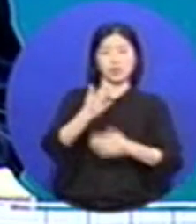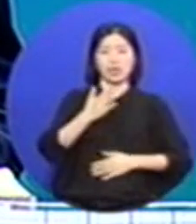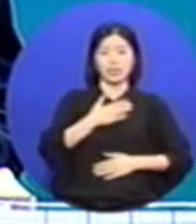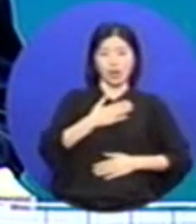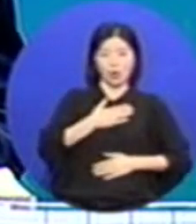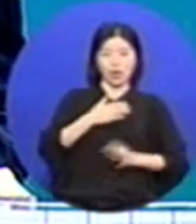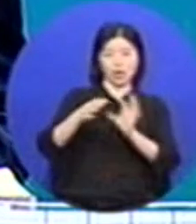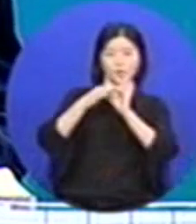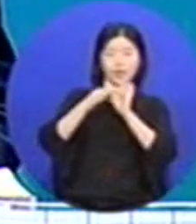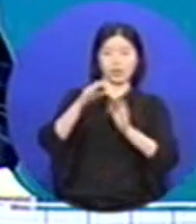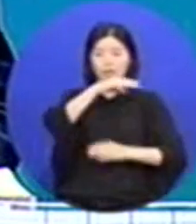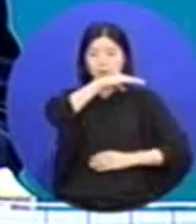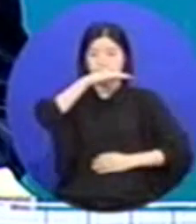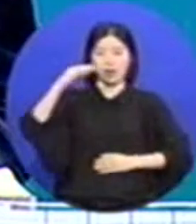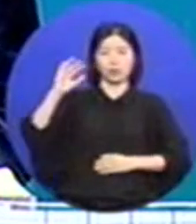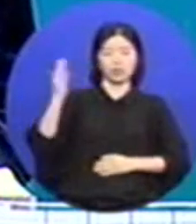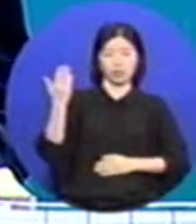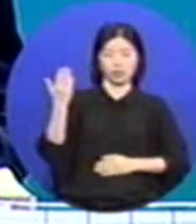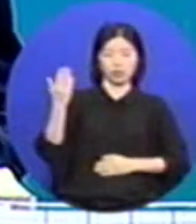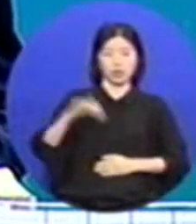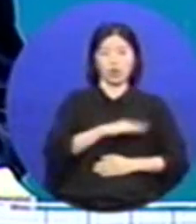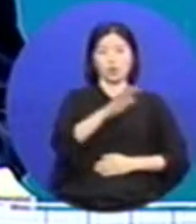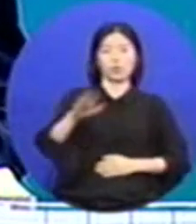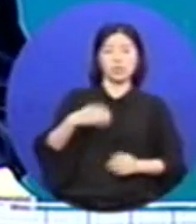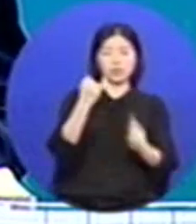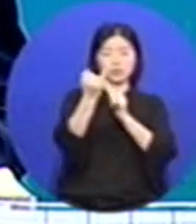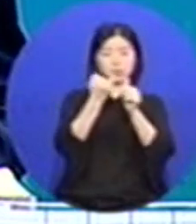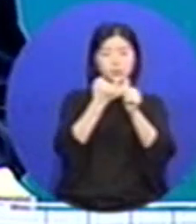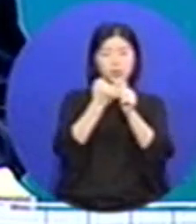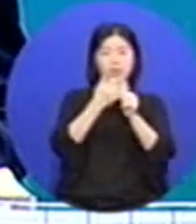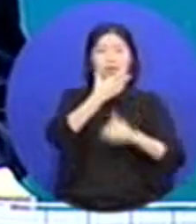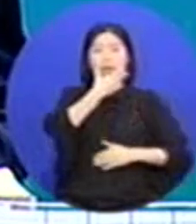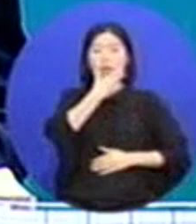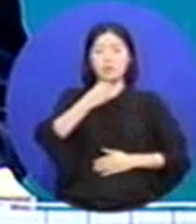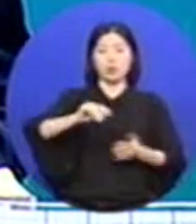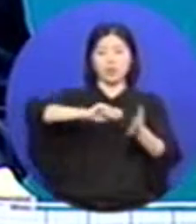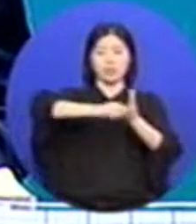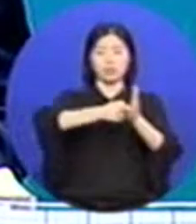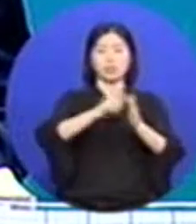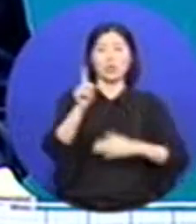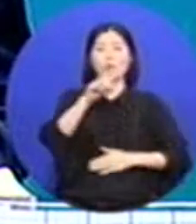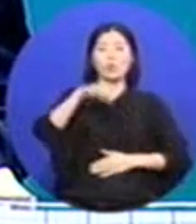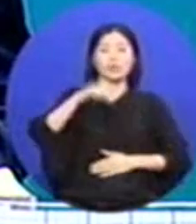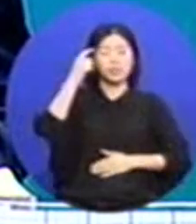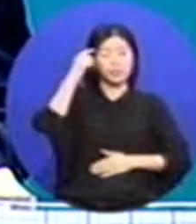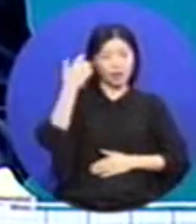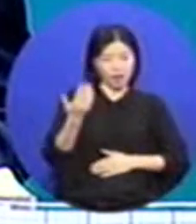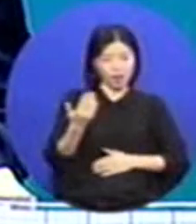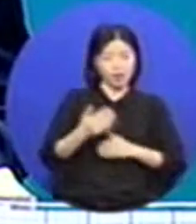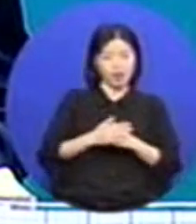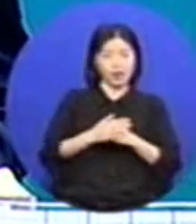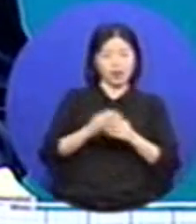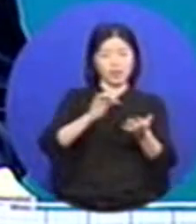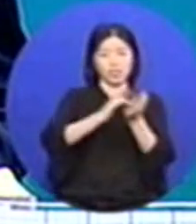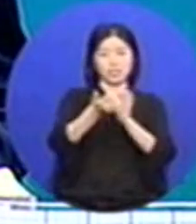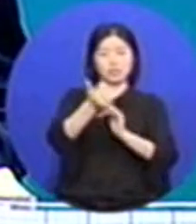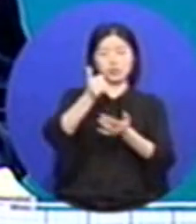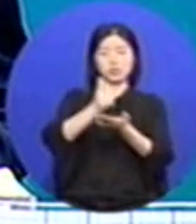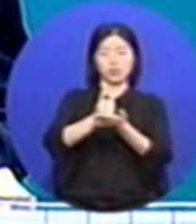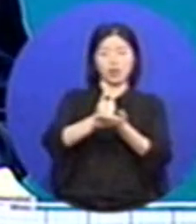거예요 우리 부부가 행복한 열쇠가 어딨냐 예수님과 내가 바로 관계가 맺어지고